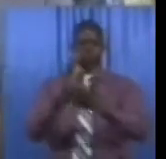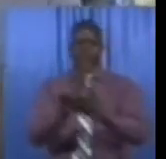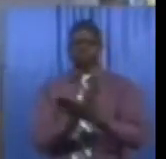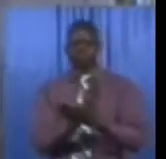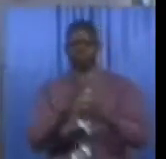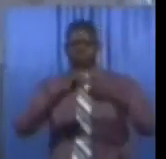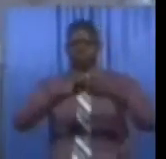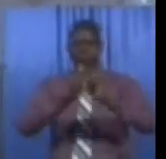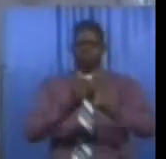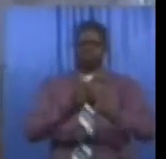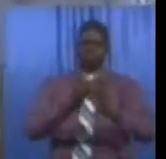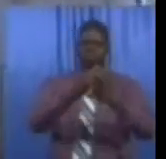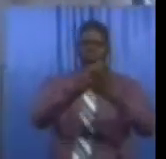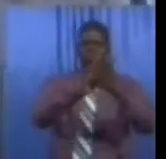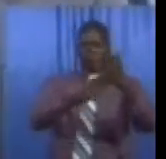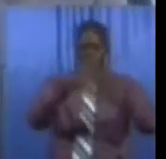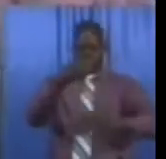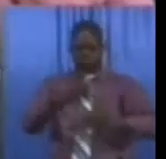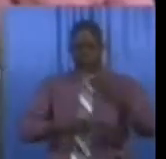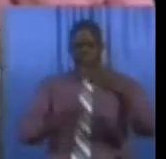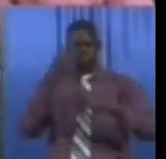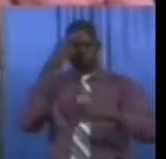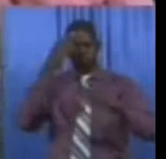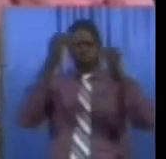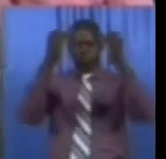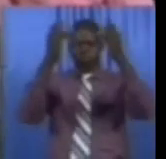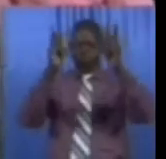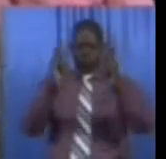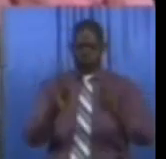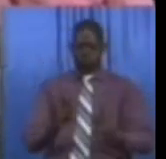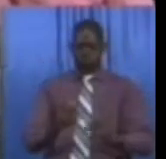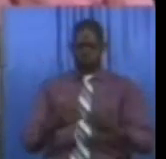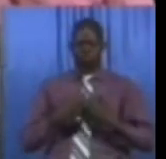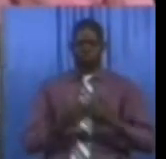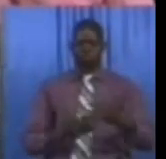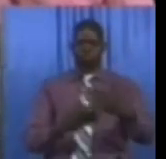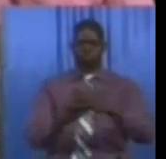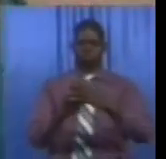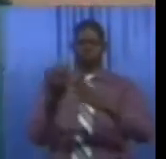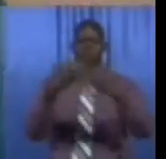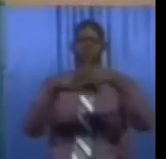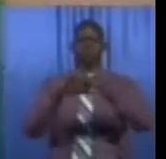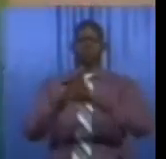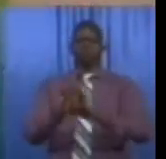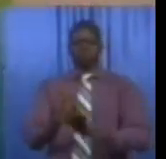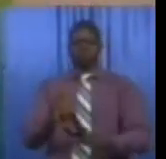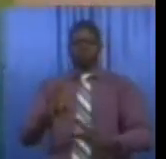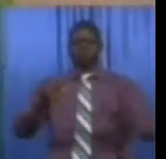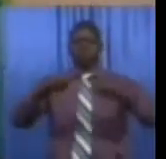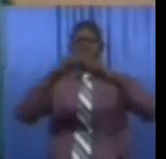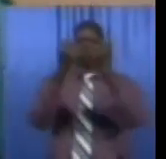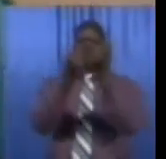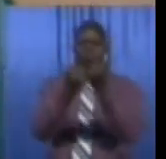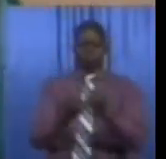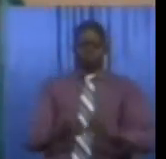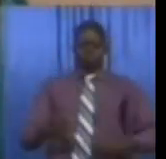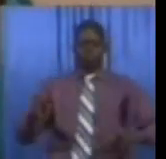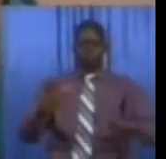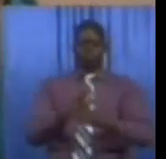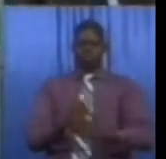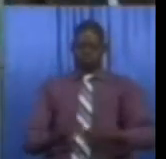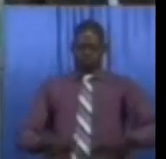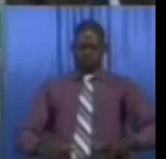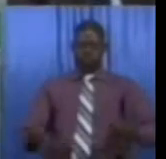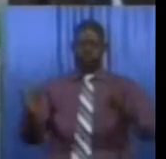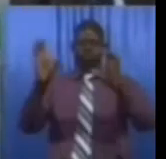et qui a moindre coût pour que les gens aient accès facilement. Les interventions de Jipaigo au Burkina Faso ont pour but de contribuer à l'atteinte des